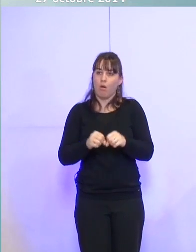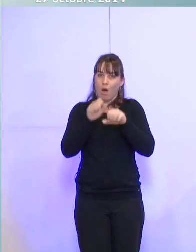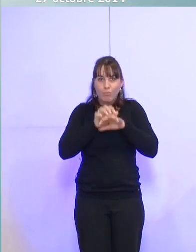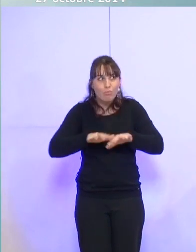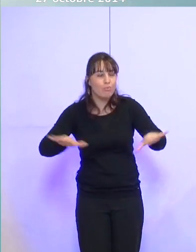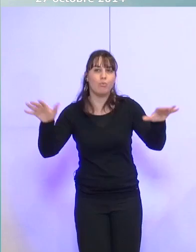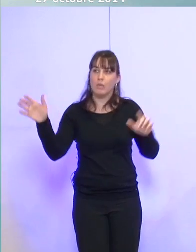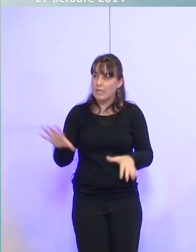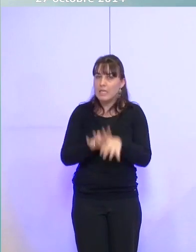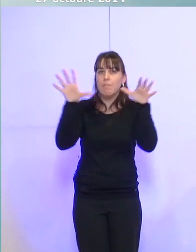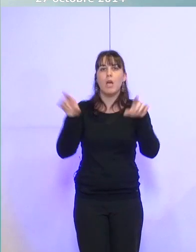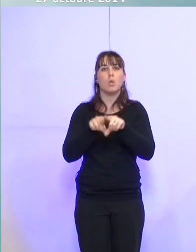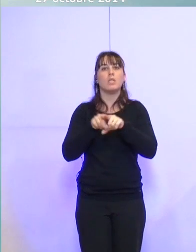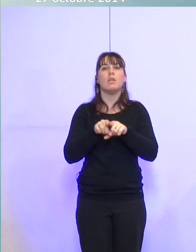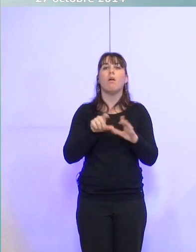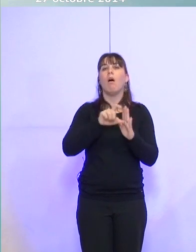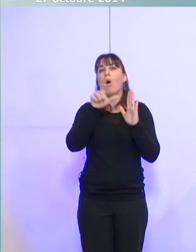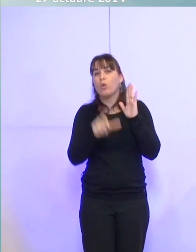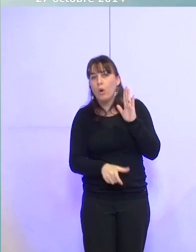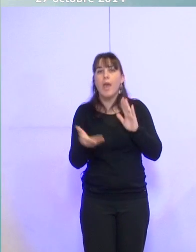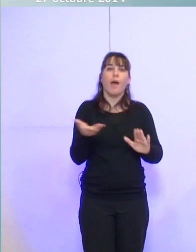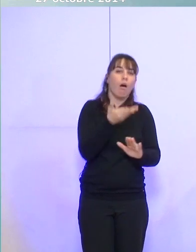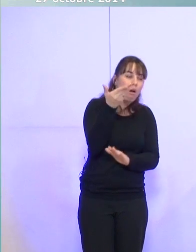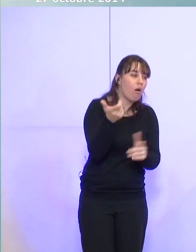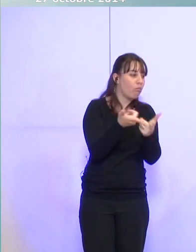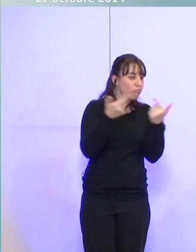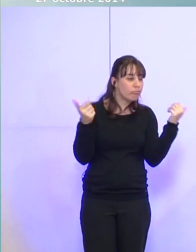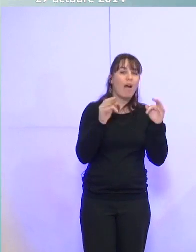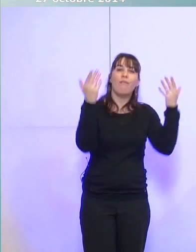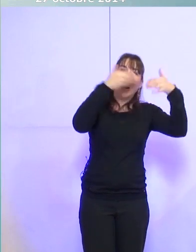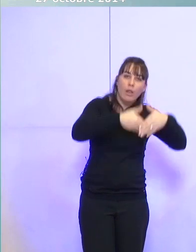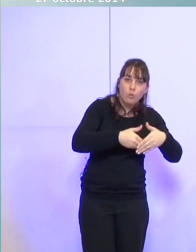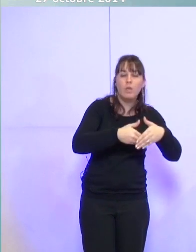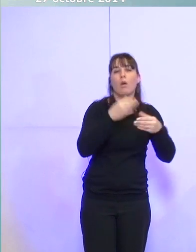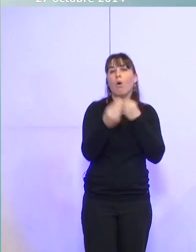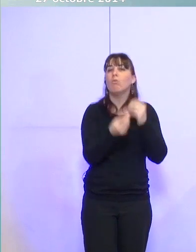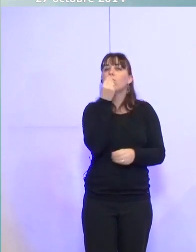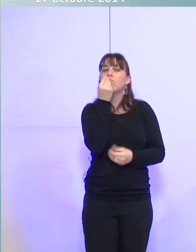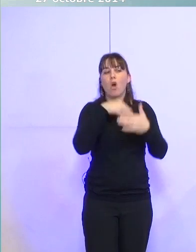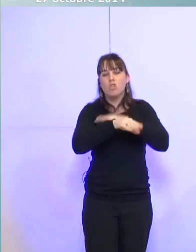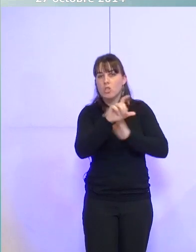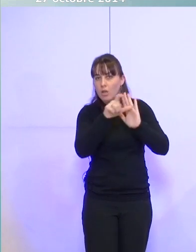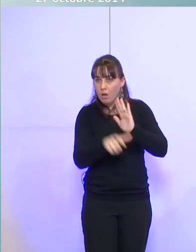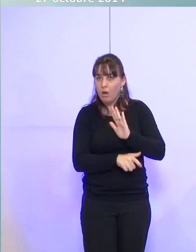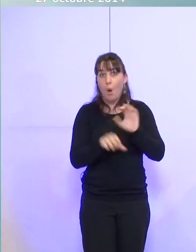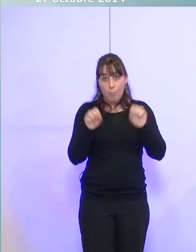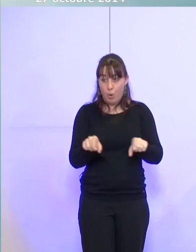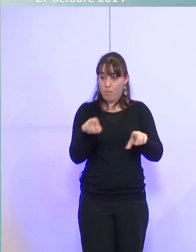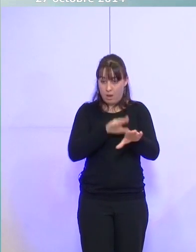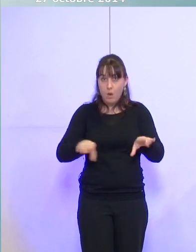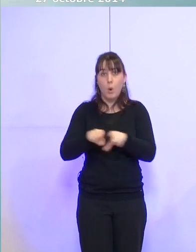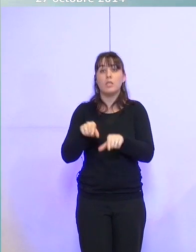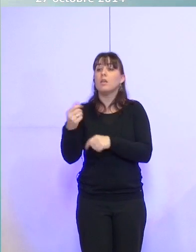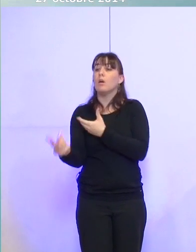une activité hôtelière, qu'elle soit pour les nuitées ou pour la restauration, de même qu'un lien de proximité pour les